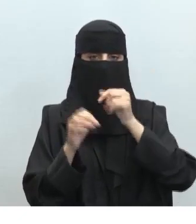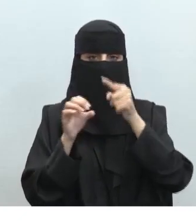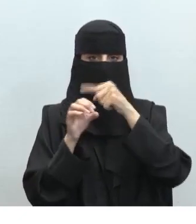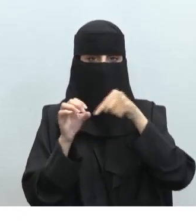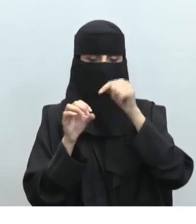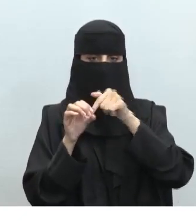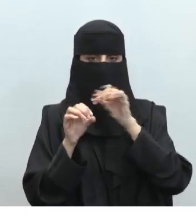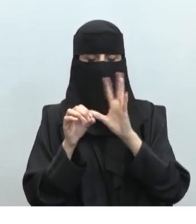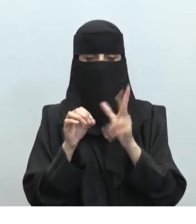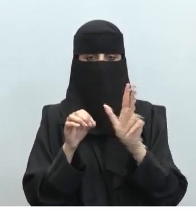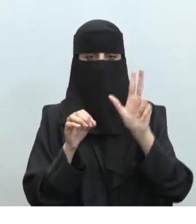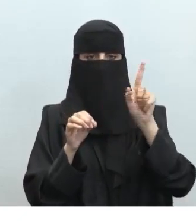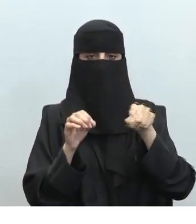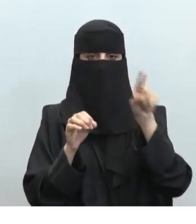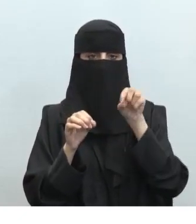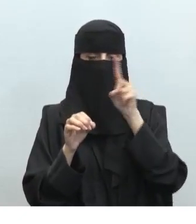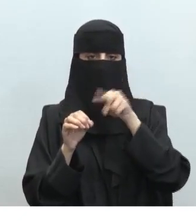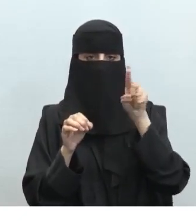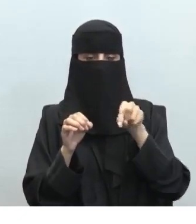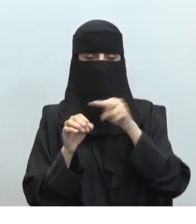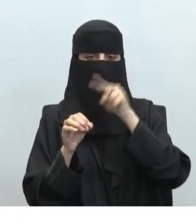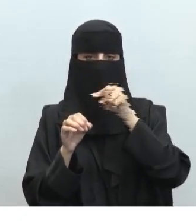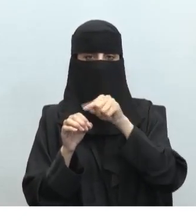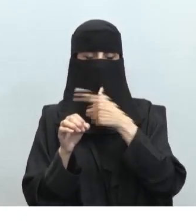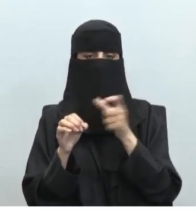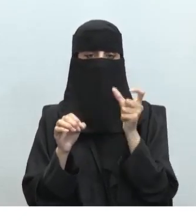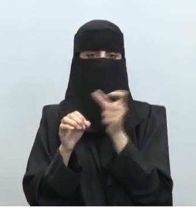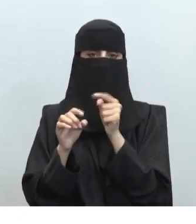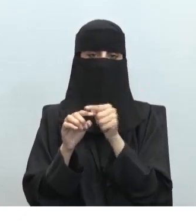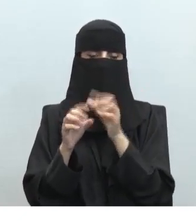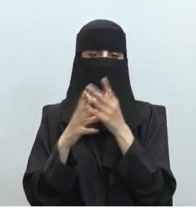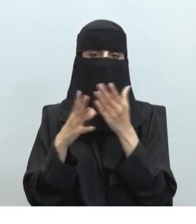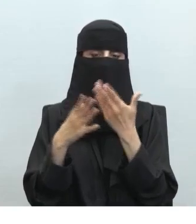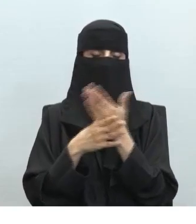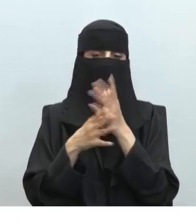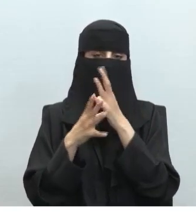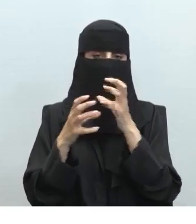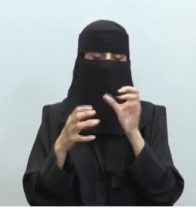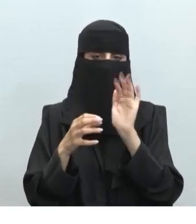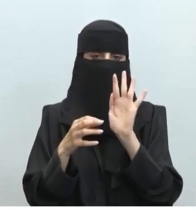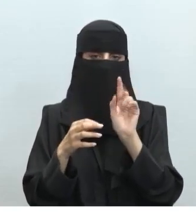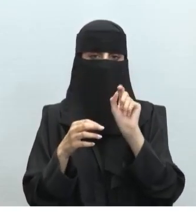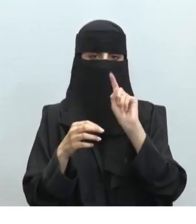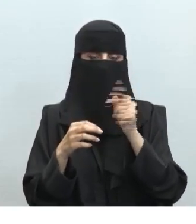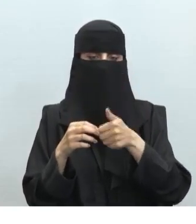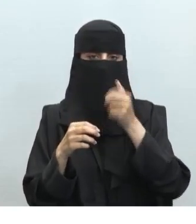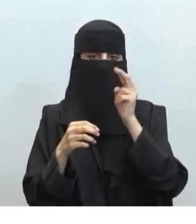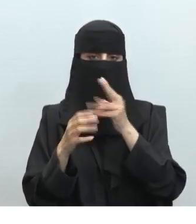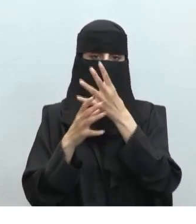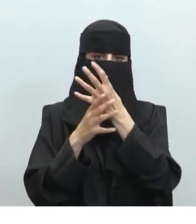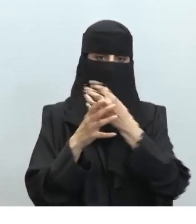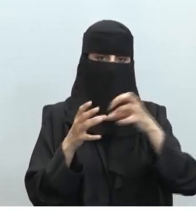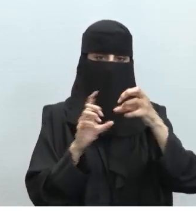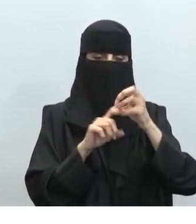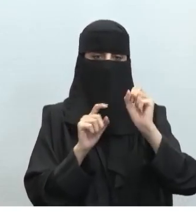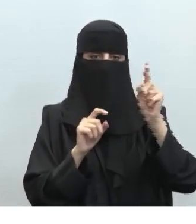وراثيه هذه الماده وراثيه تحمل صفات وراثيه هذه الصفات تشفر على شكل نسخه من الار ان اي الار ان اي